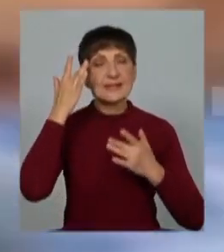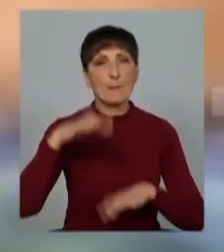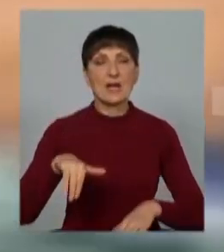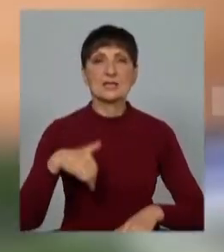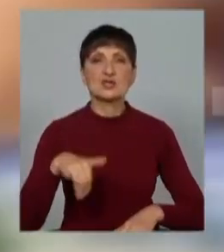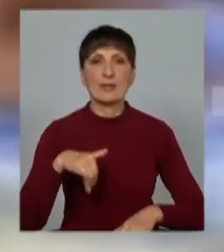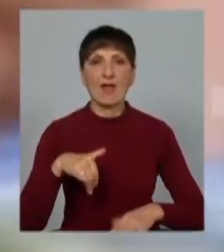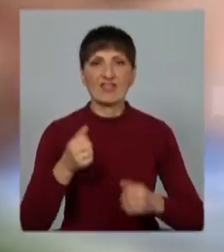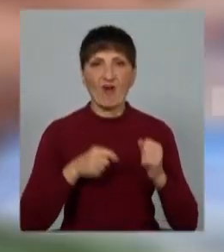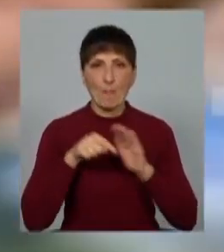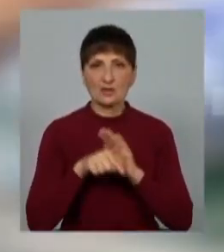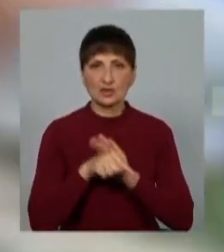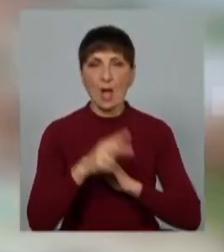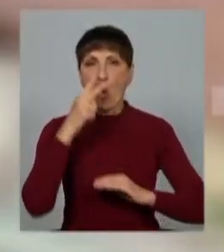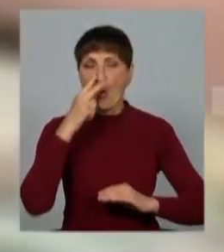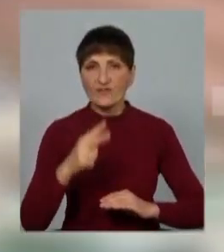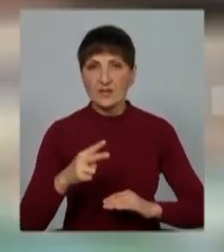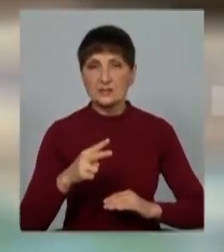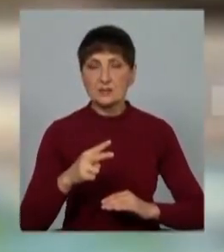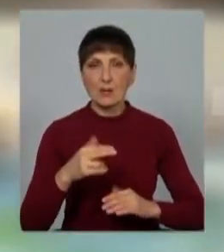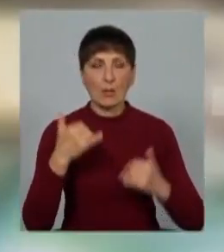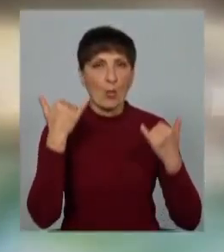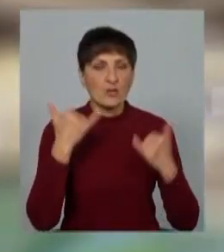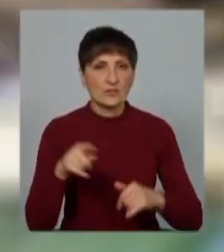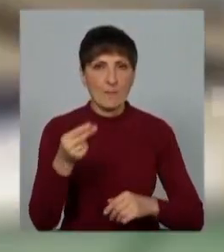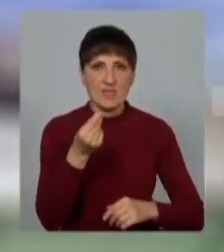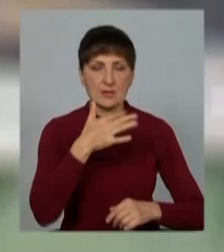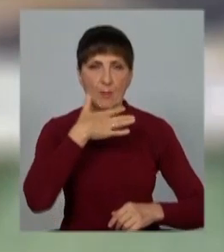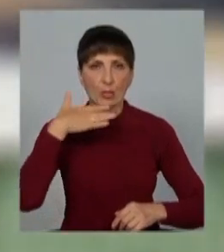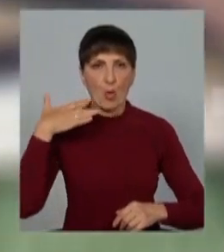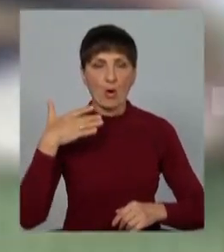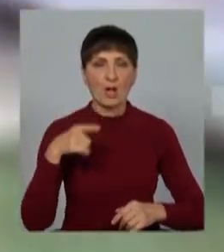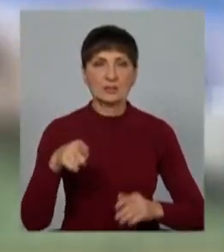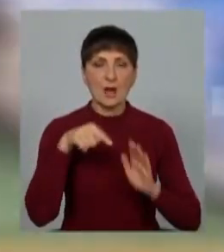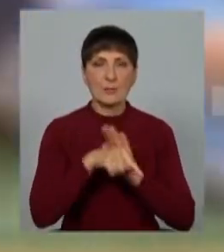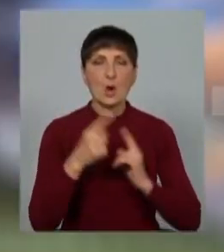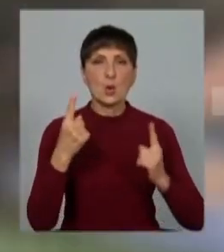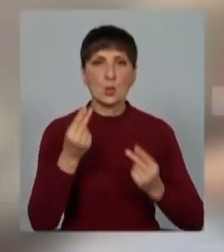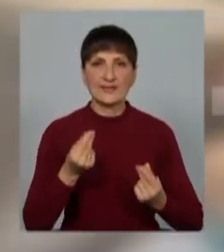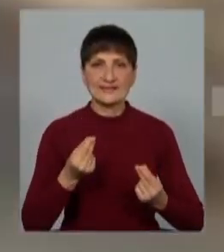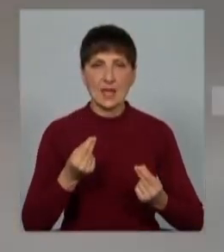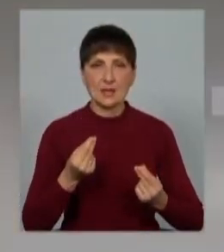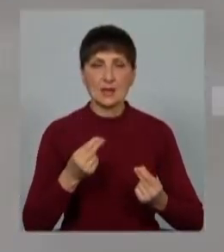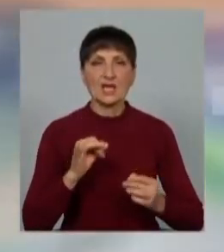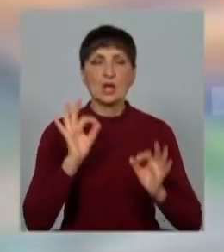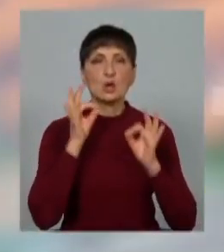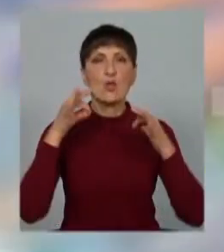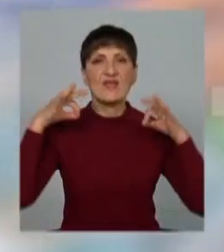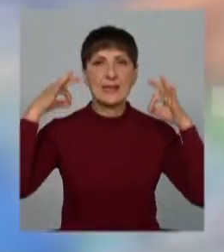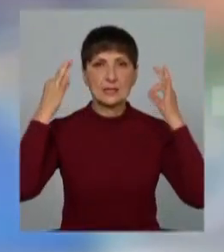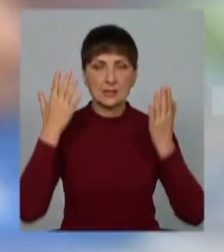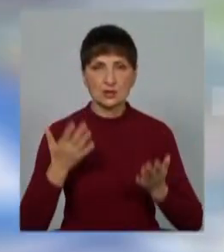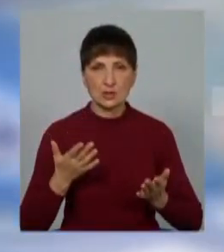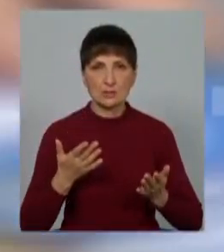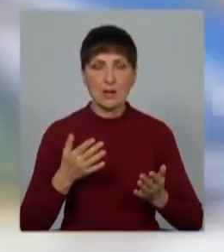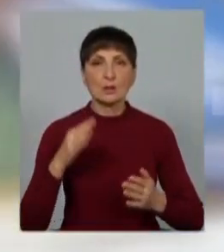забыли в салоне а увидев что именно был сильно удивлен в чемодане находилась крупная сумма денег и ювелирные украшения